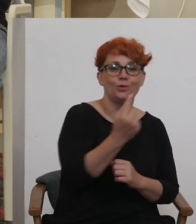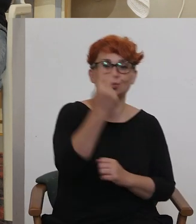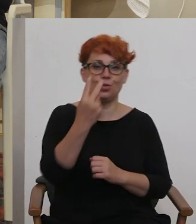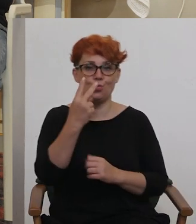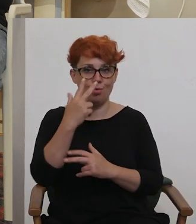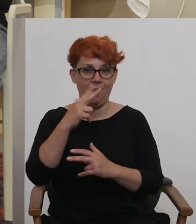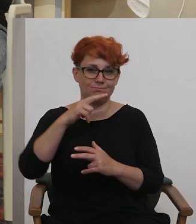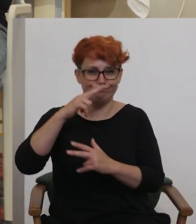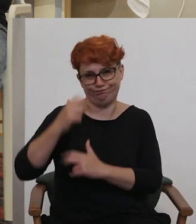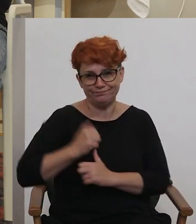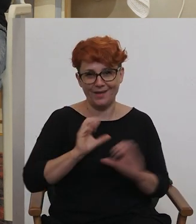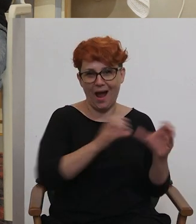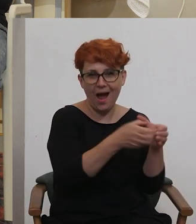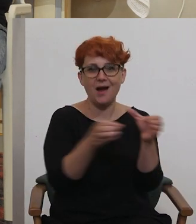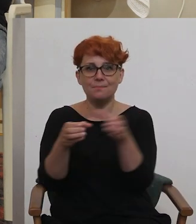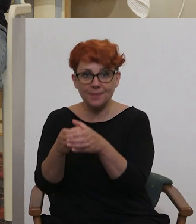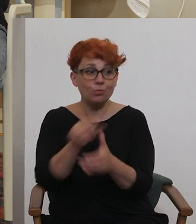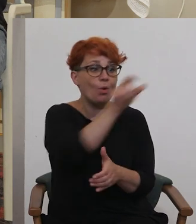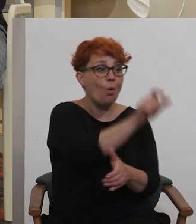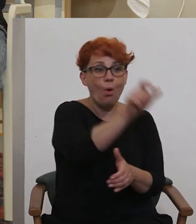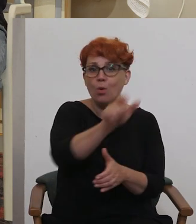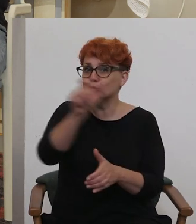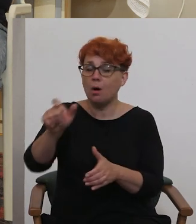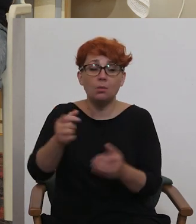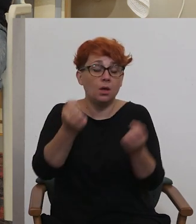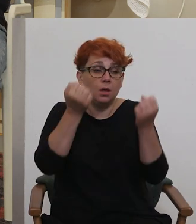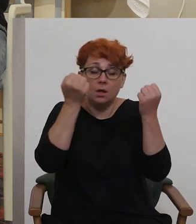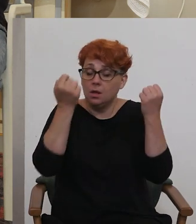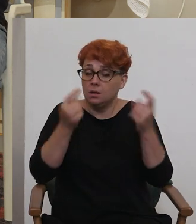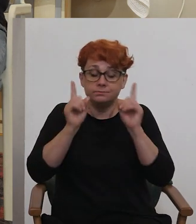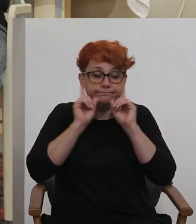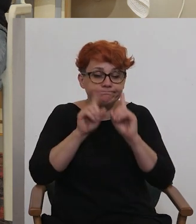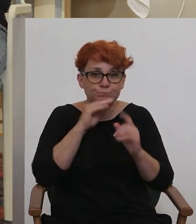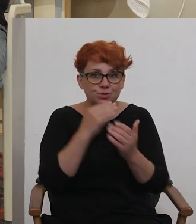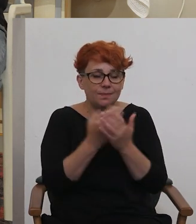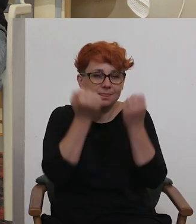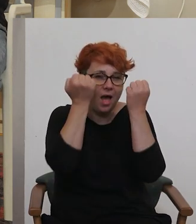byli tymi, z którymi najciężej